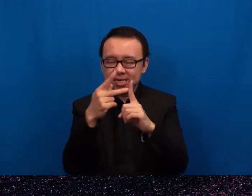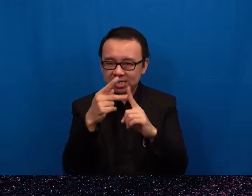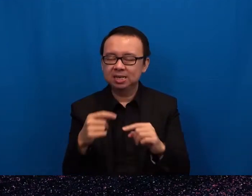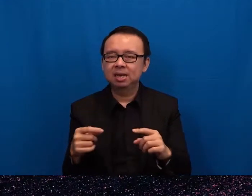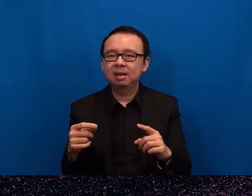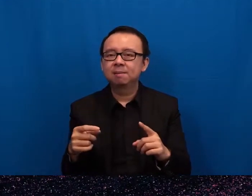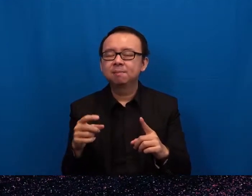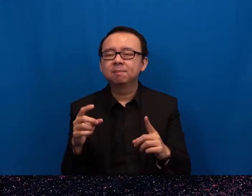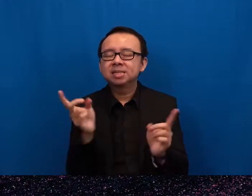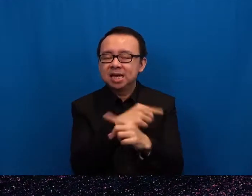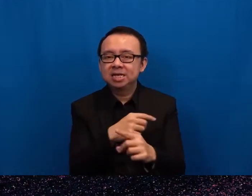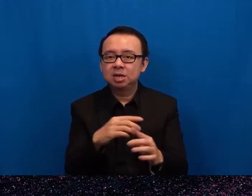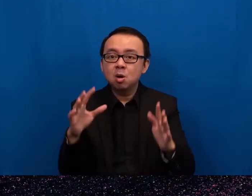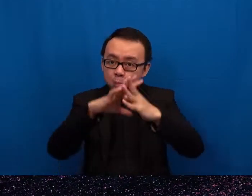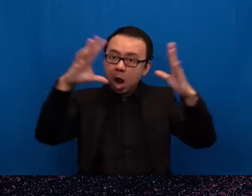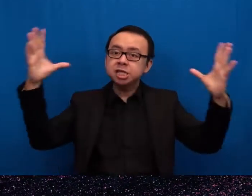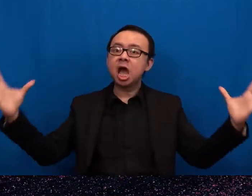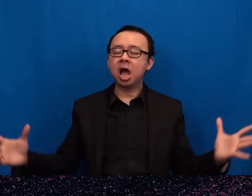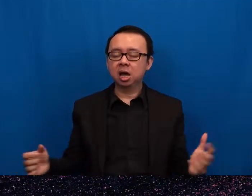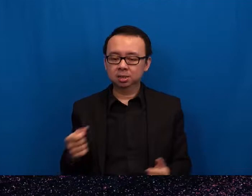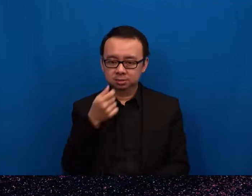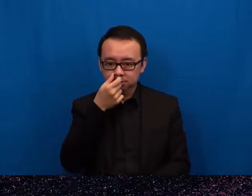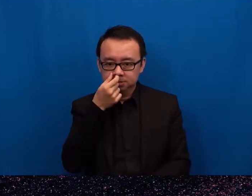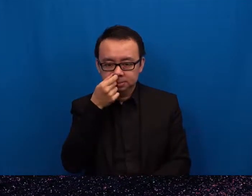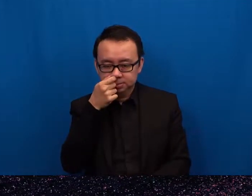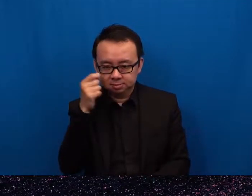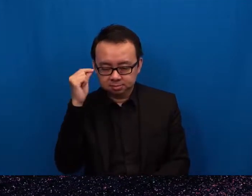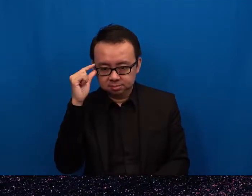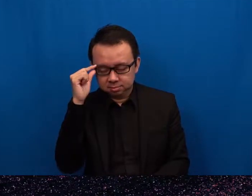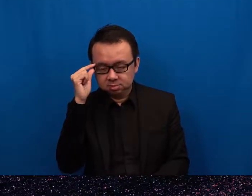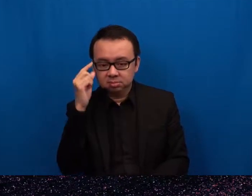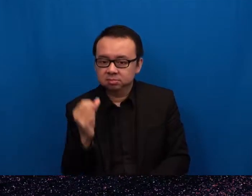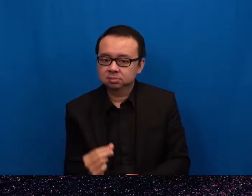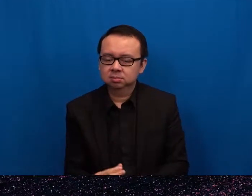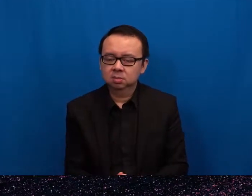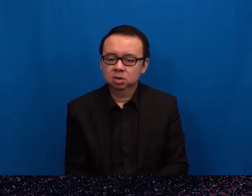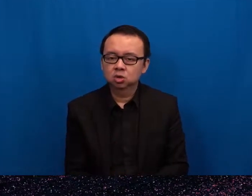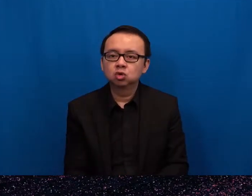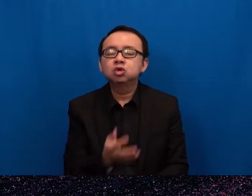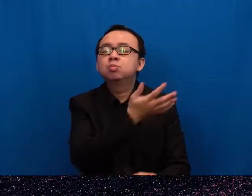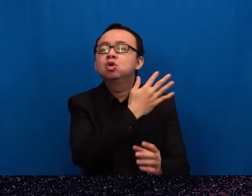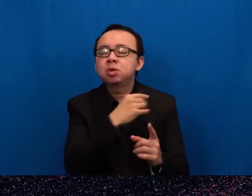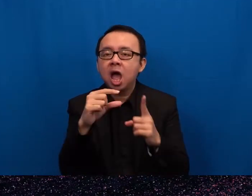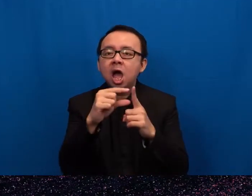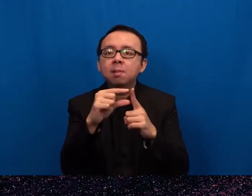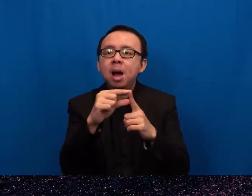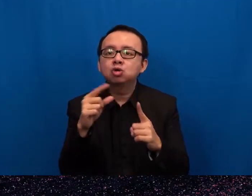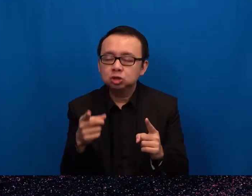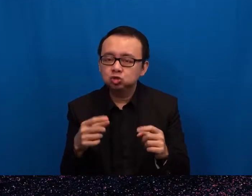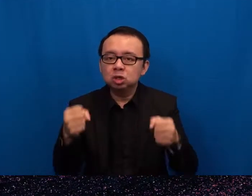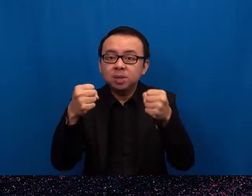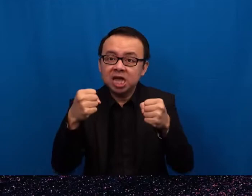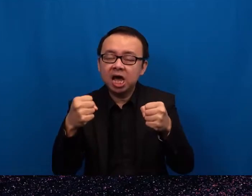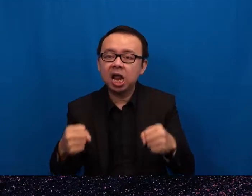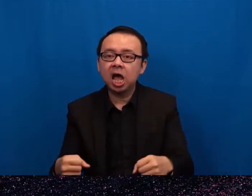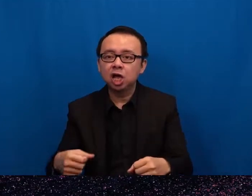kalau Anda baca di fasa-fasa sebelumnya, dia digebukin, diludahin, dipenjara dalam bahaya seperti kata-katanya dia sendiri. Setiap